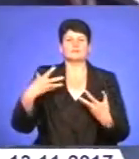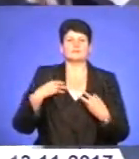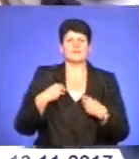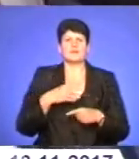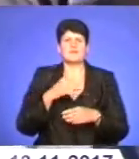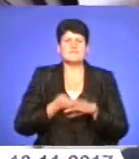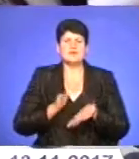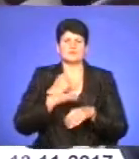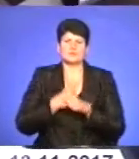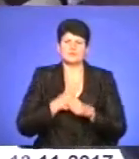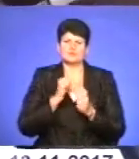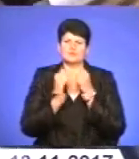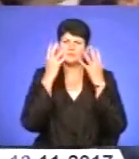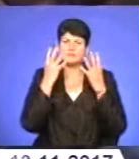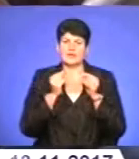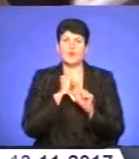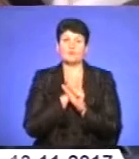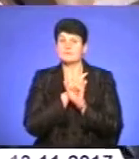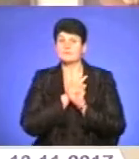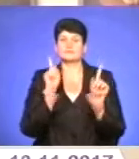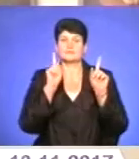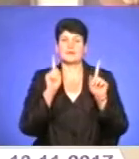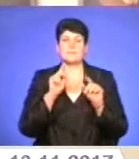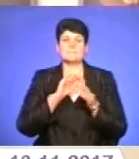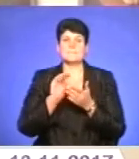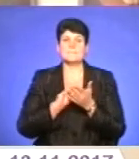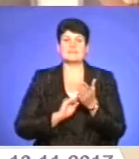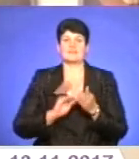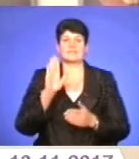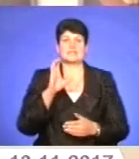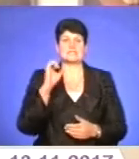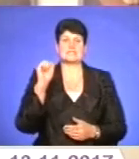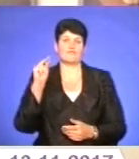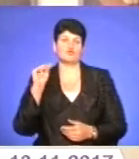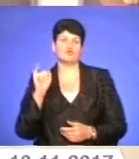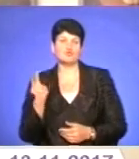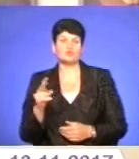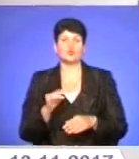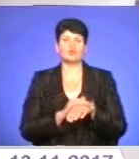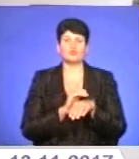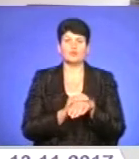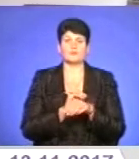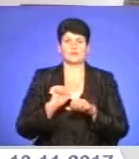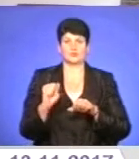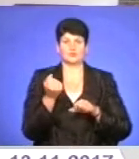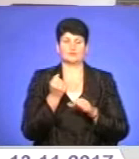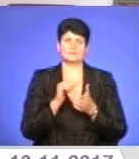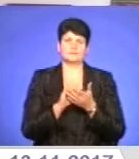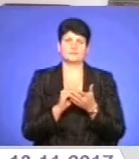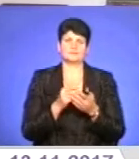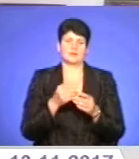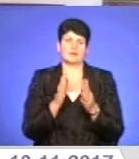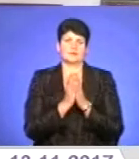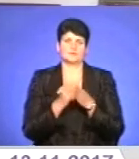працює щодня, тому його роботи геніальні. Письменник Василь Савчук – добрий друг Олега та шанувальник його робіт, навіть присвятив художнику